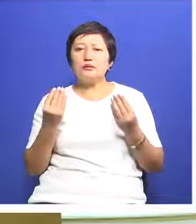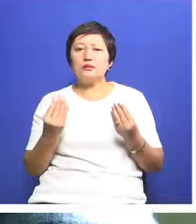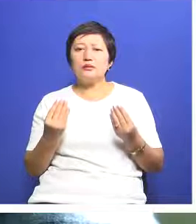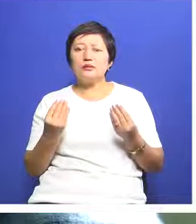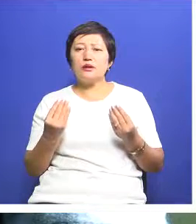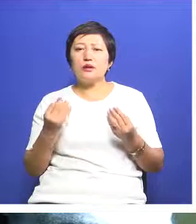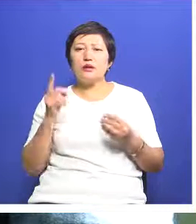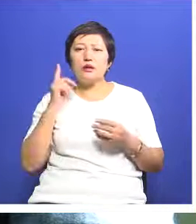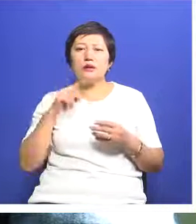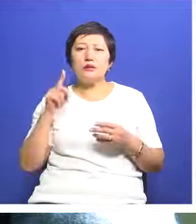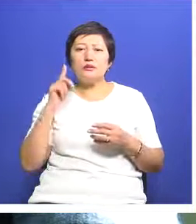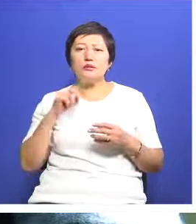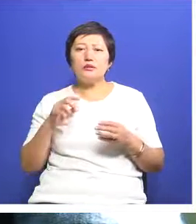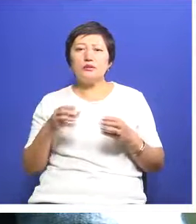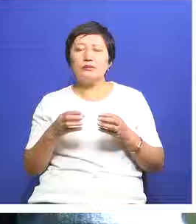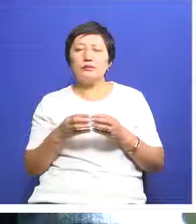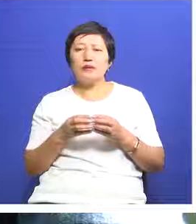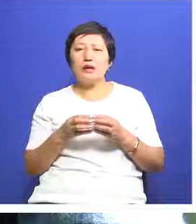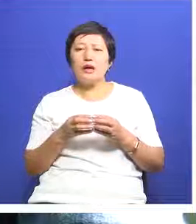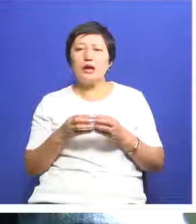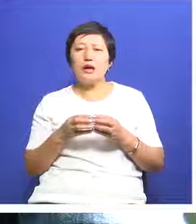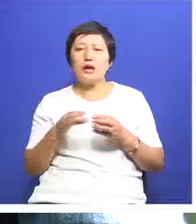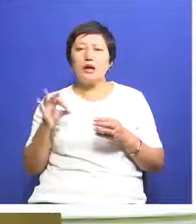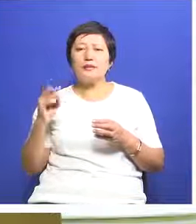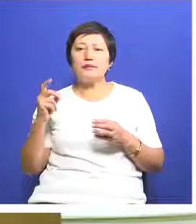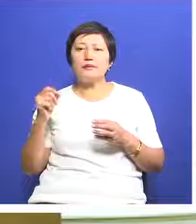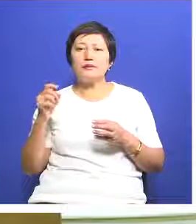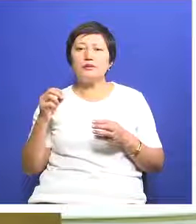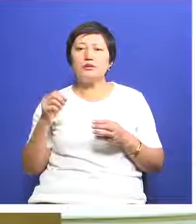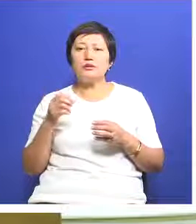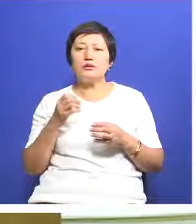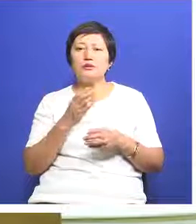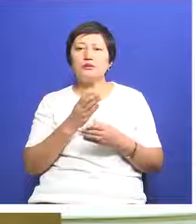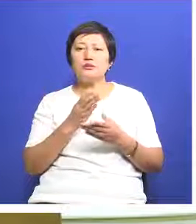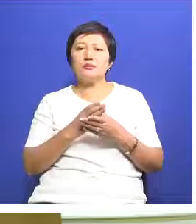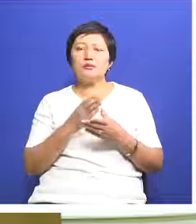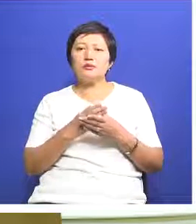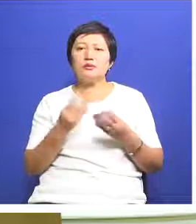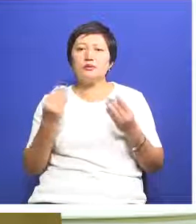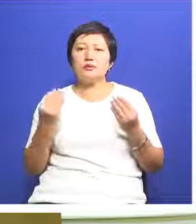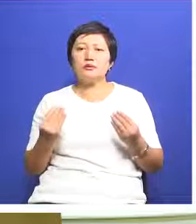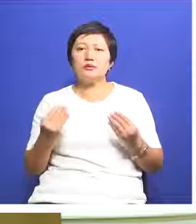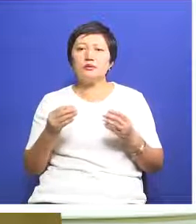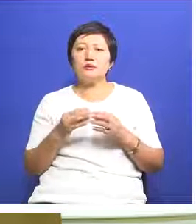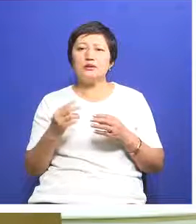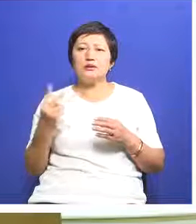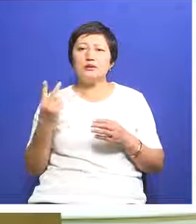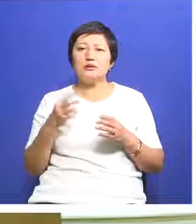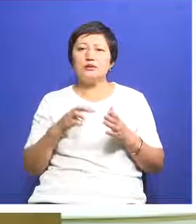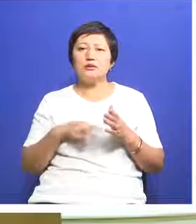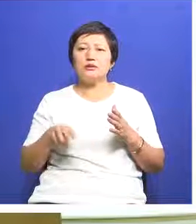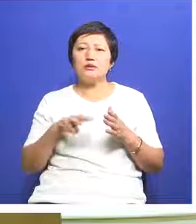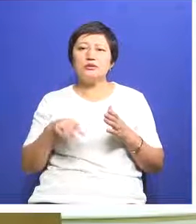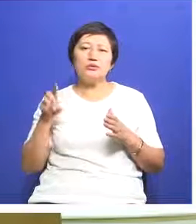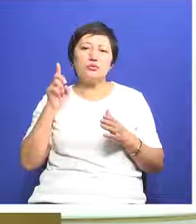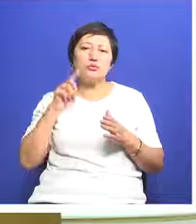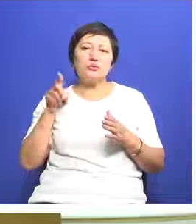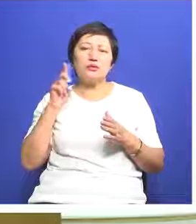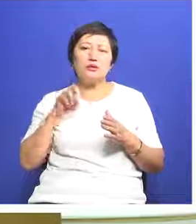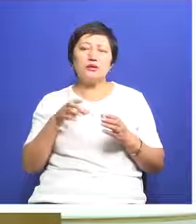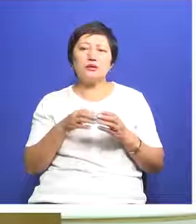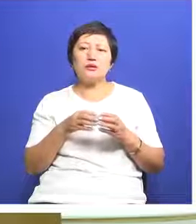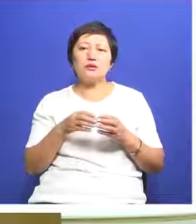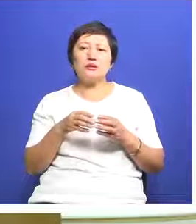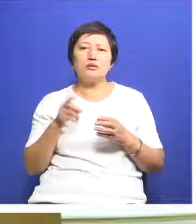мынау ауыз сумен қамтылып отқан бізде мынау омега су тазалағыш қондырғысы бар. Бұл күндігіне 2 тонна су шығарады,